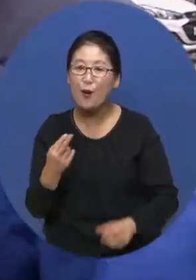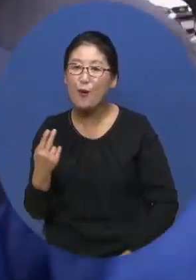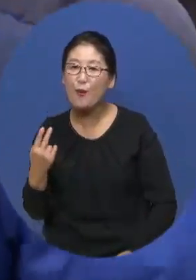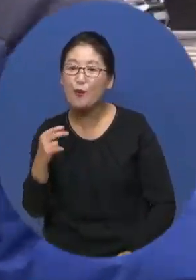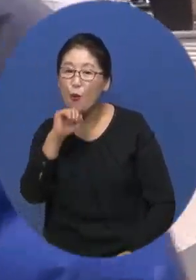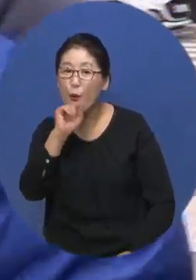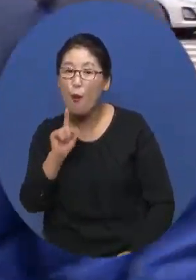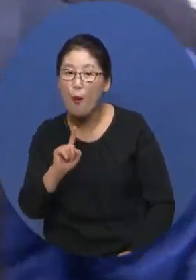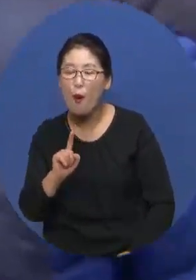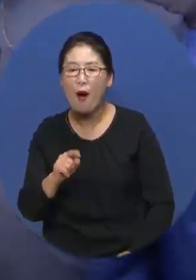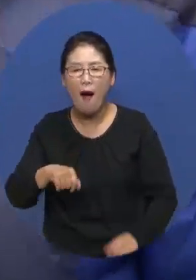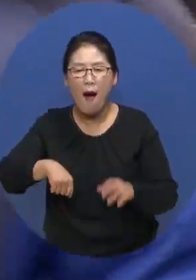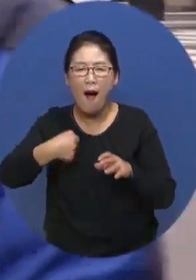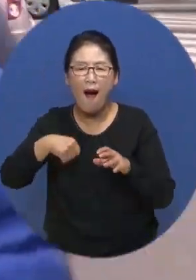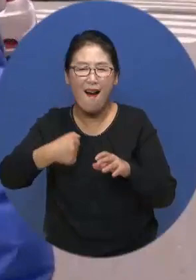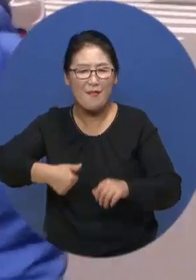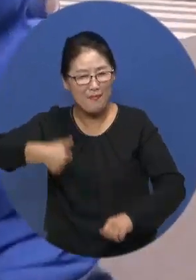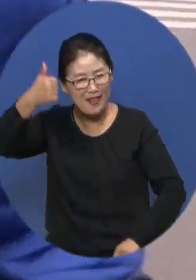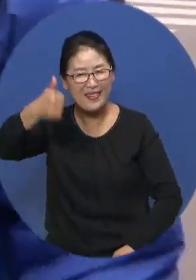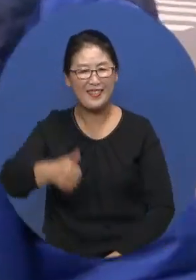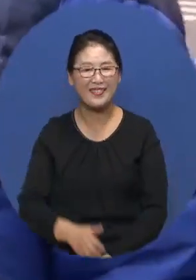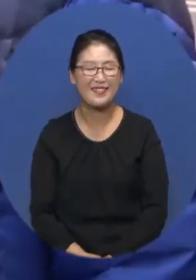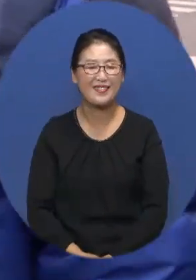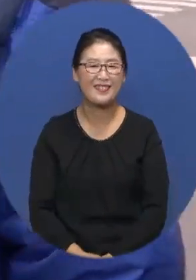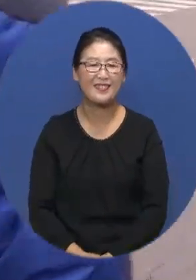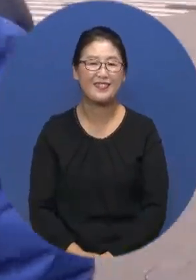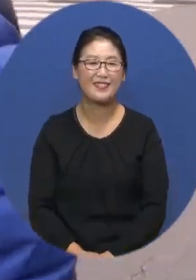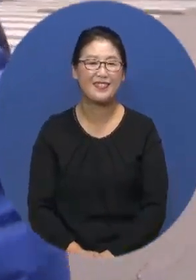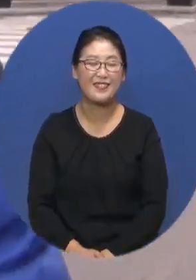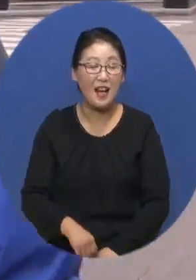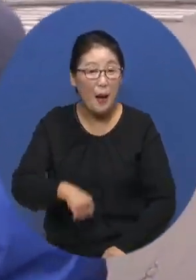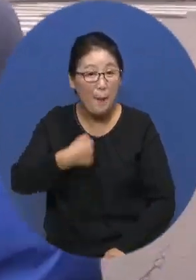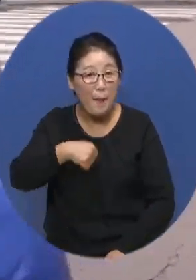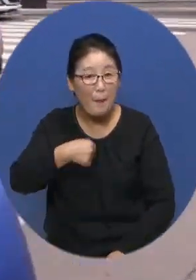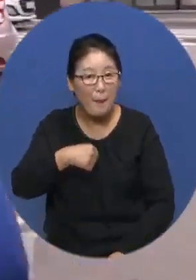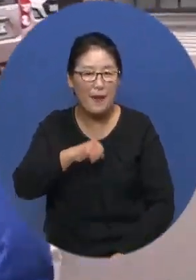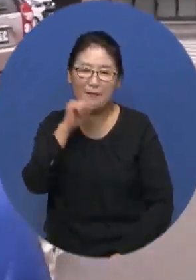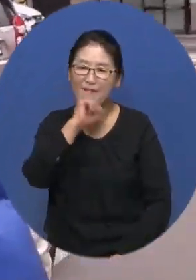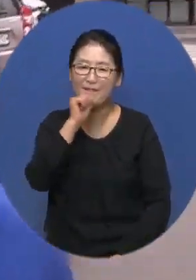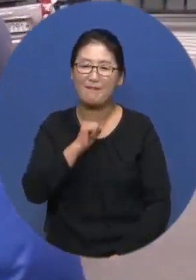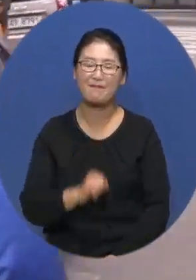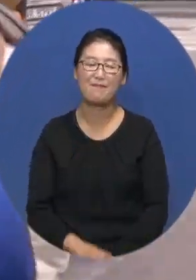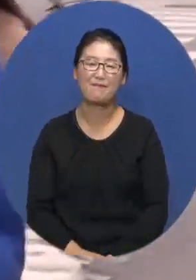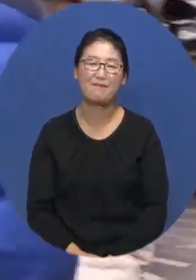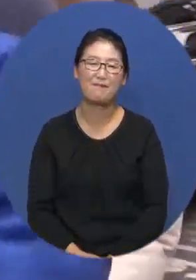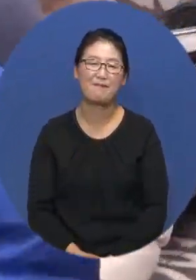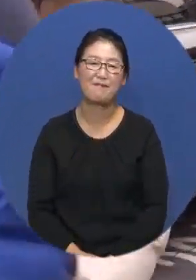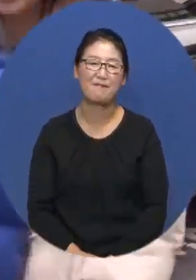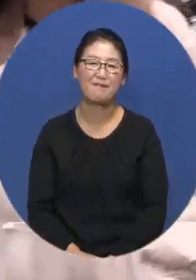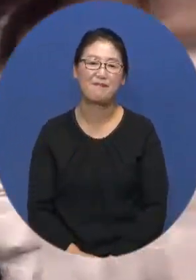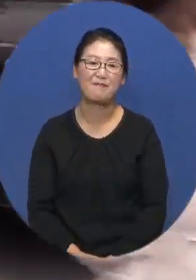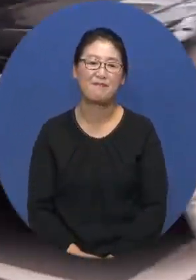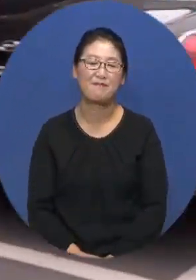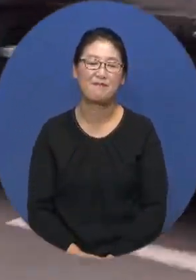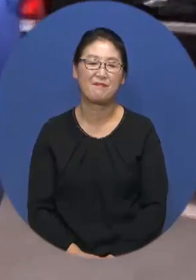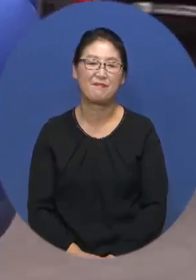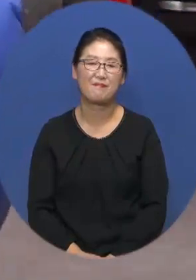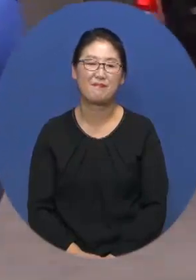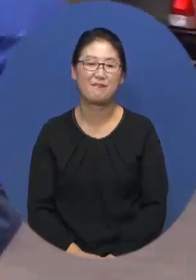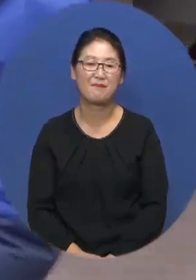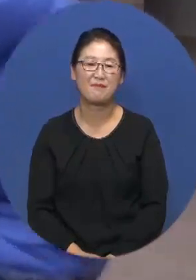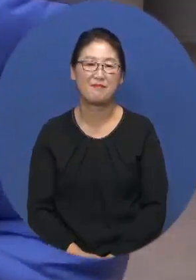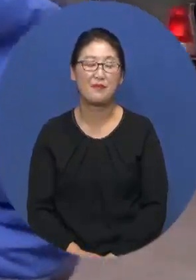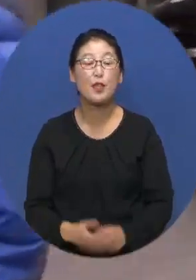밥 먹는 게 더 좋아요? 천천히 가고 있으래요. 밥 먹는 게 좋은데요. 밥 먹는 게 더 좋아요? 네.